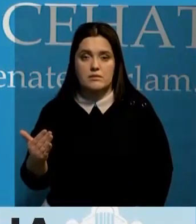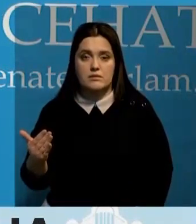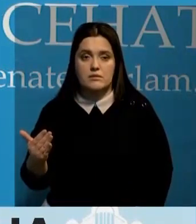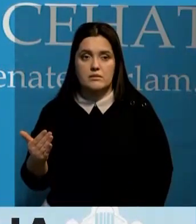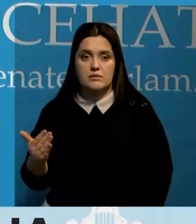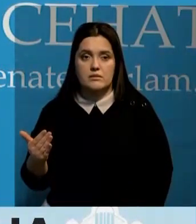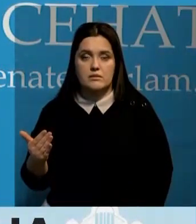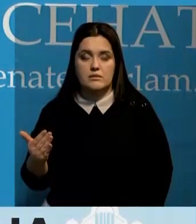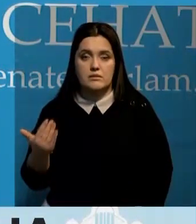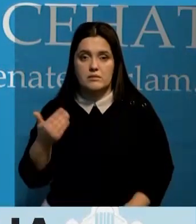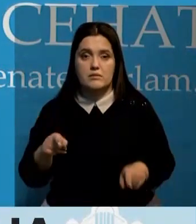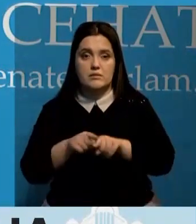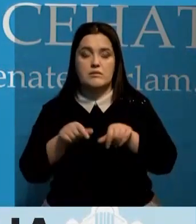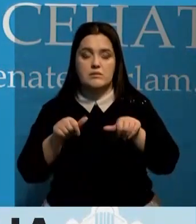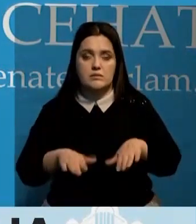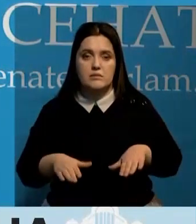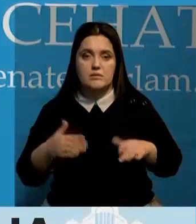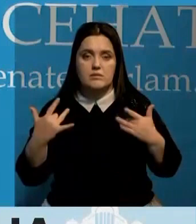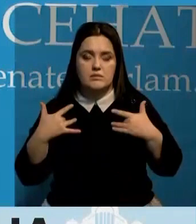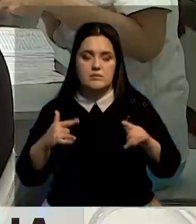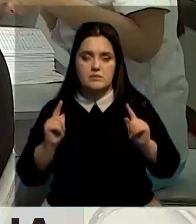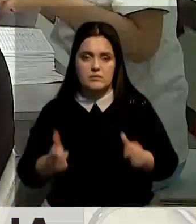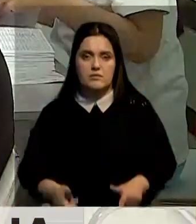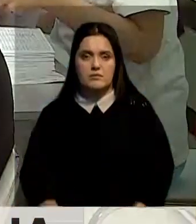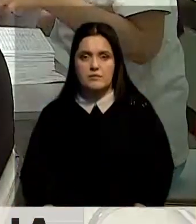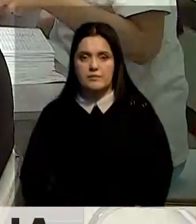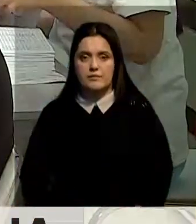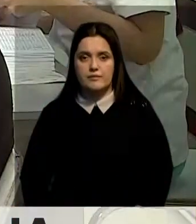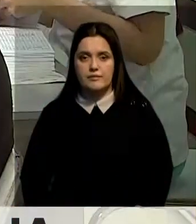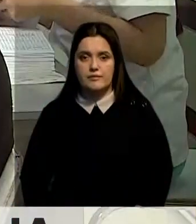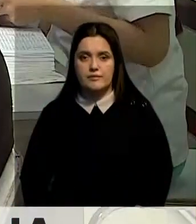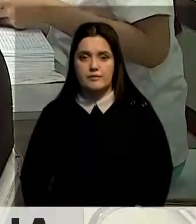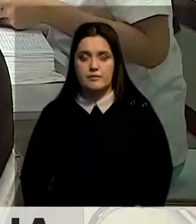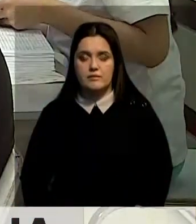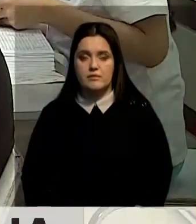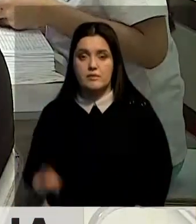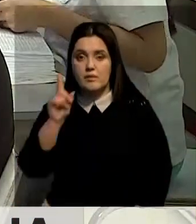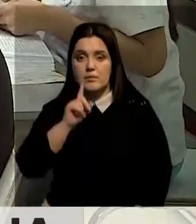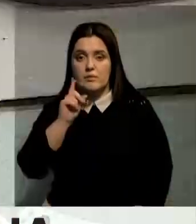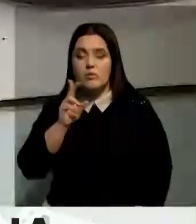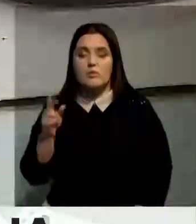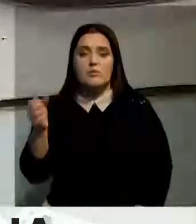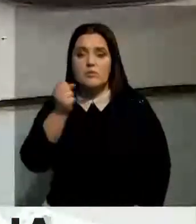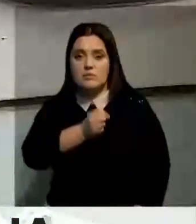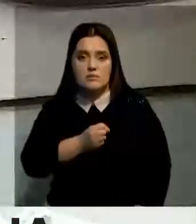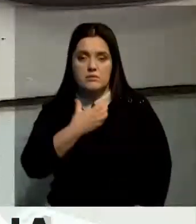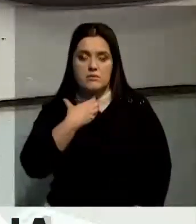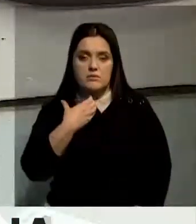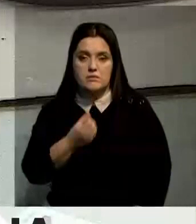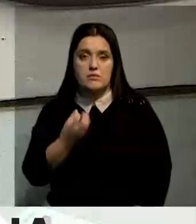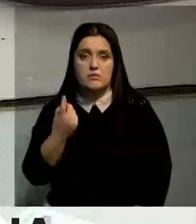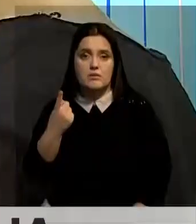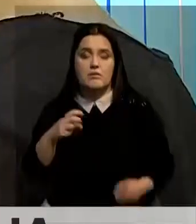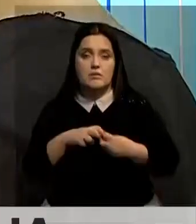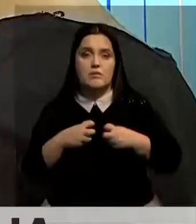если такое решение будет, я готова. Хотя, возможно, пока заменить министра некем, ведь еще одна